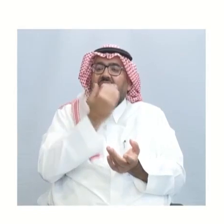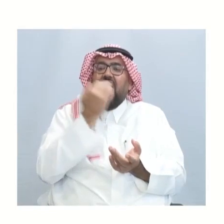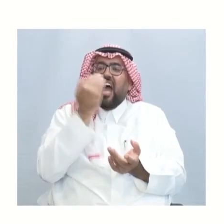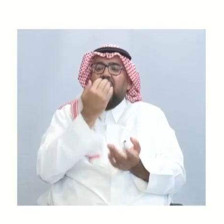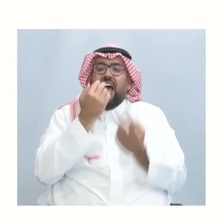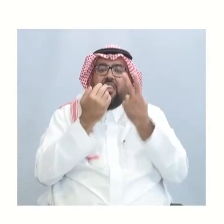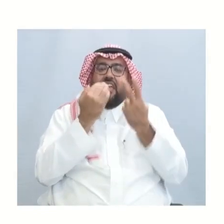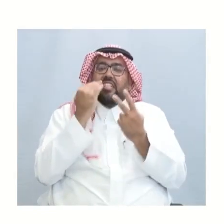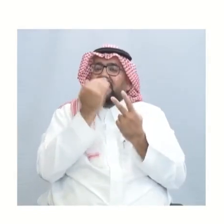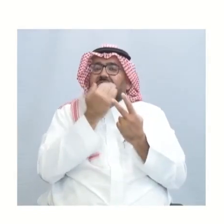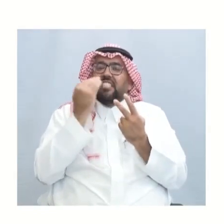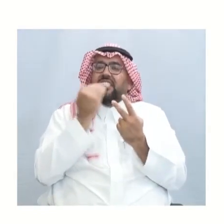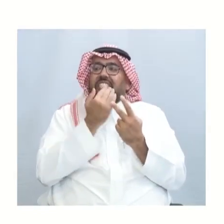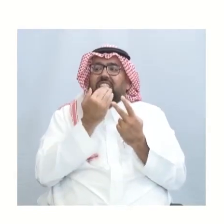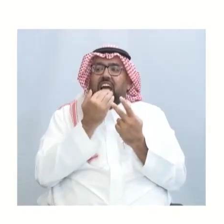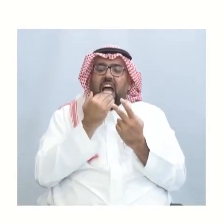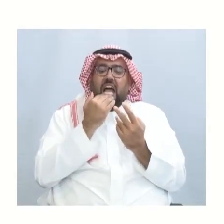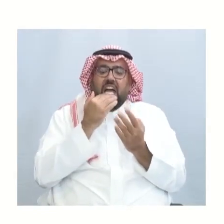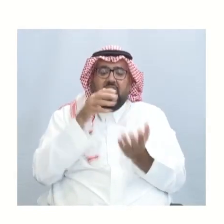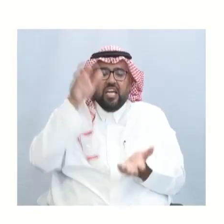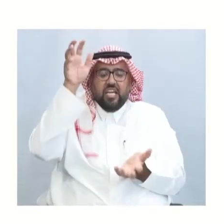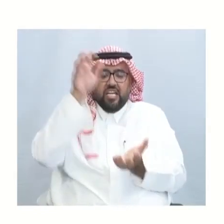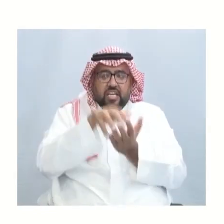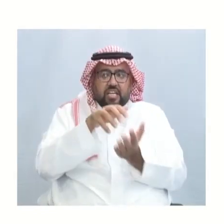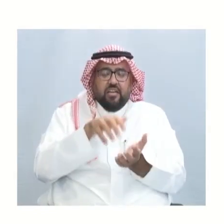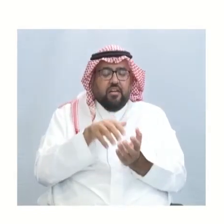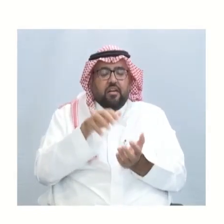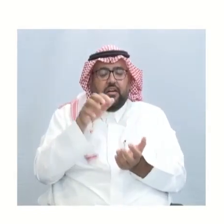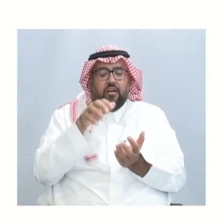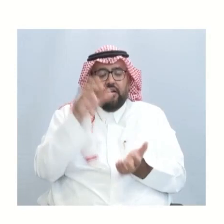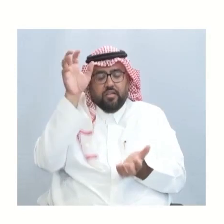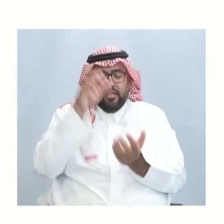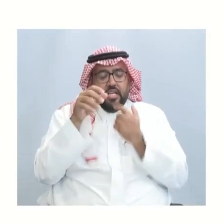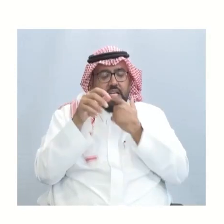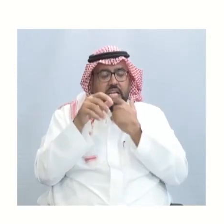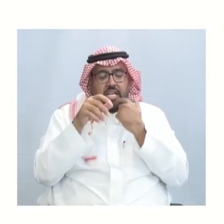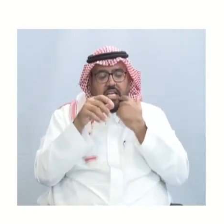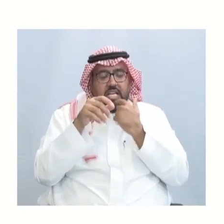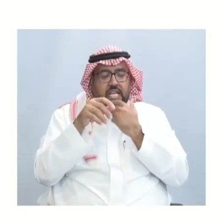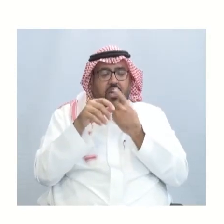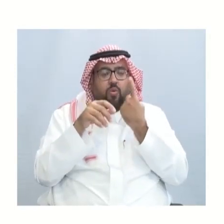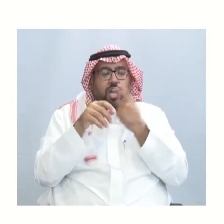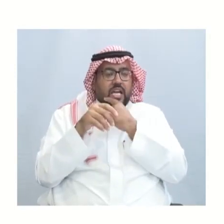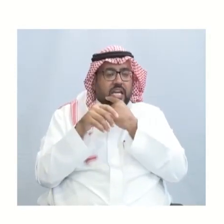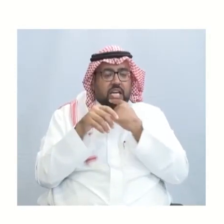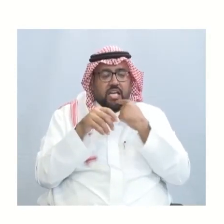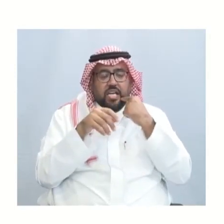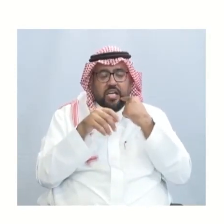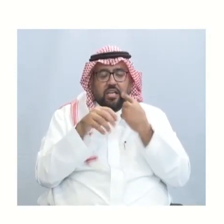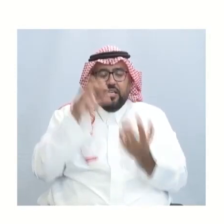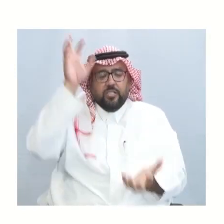الفك العلوي يقصان الطعام بمساعده صف من الاسنان في الفك السفري وهذا اعطاها ميز